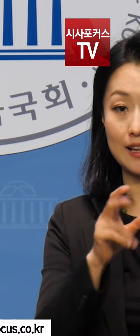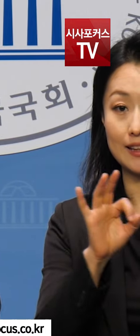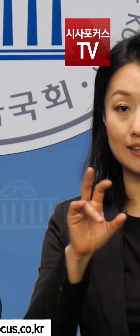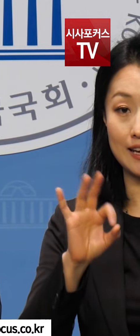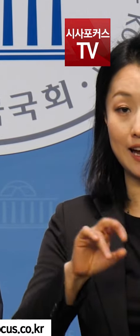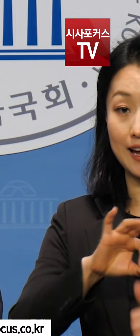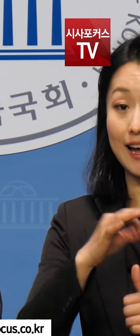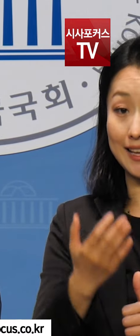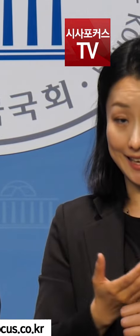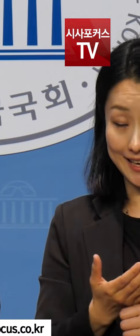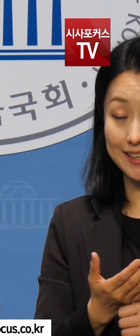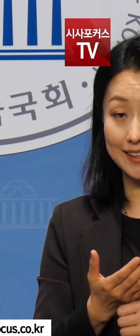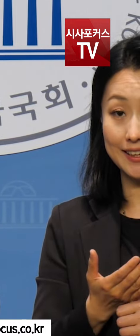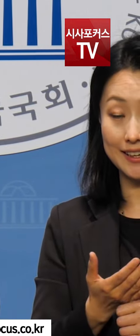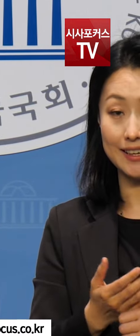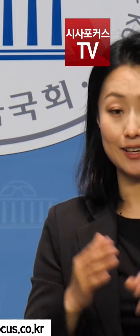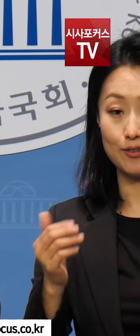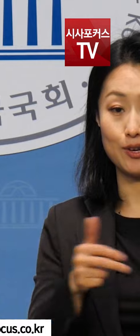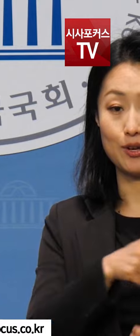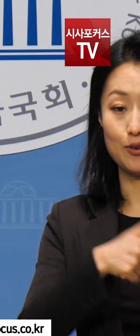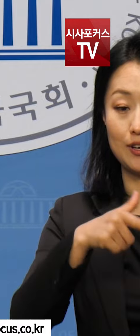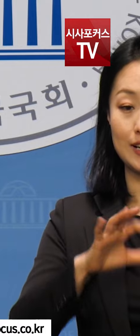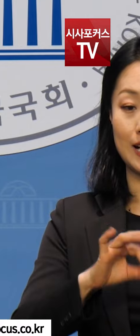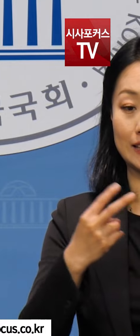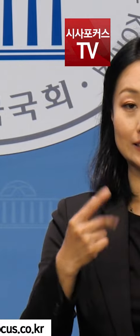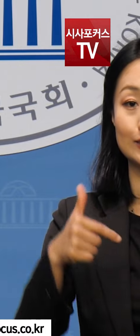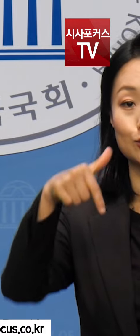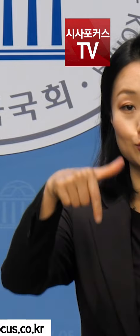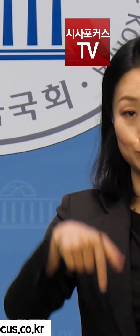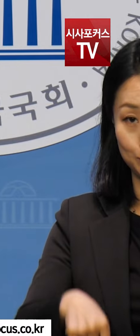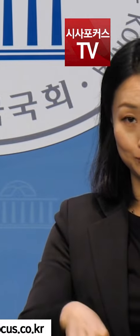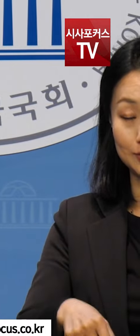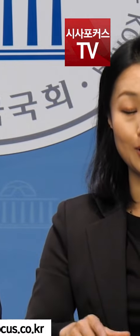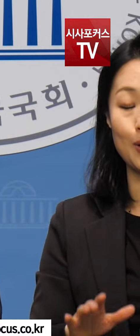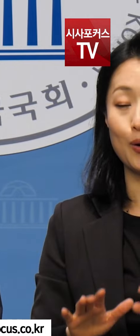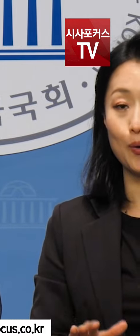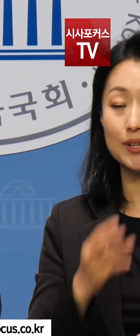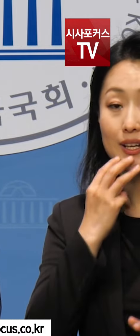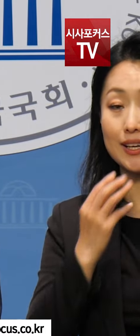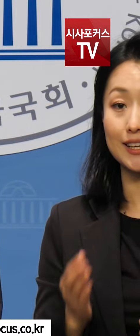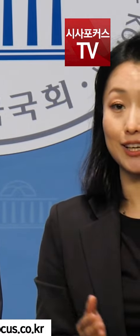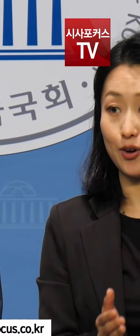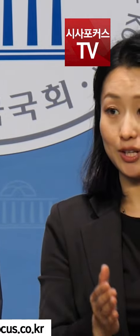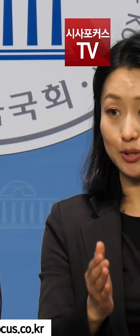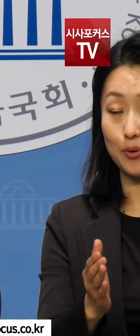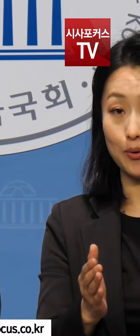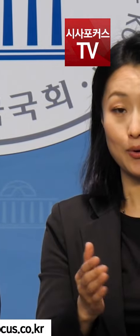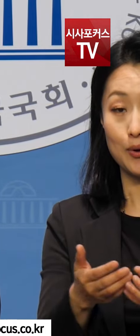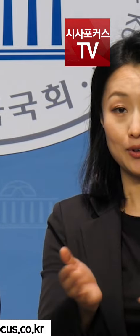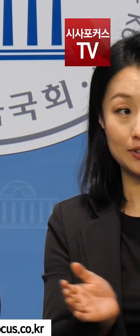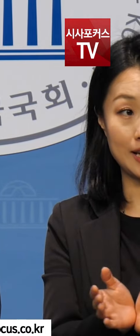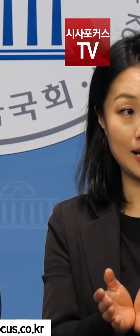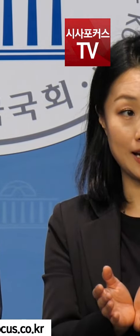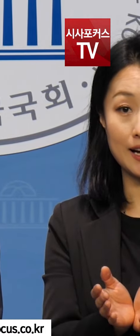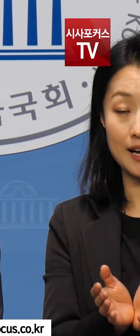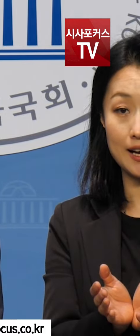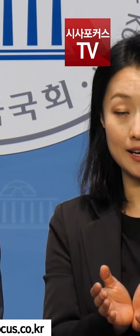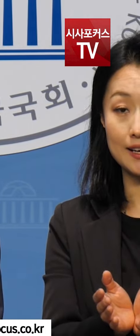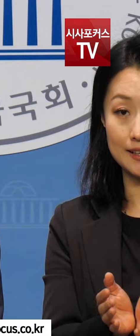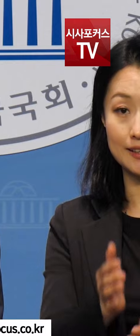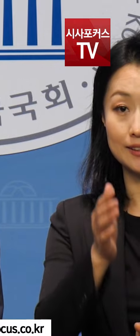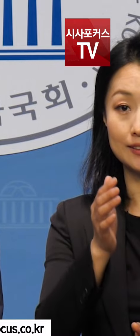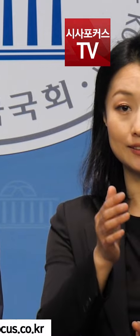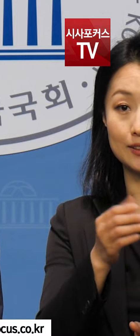출신 국회의원 강두구입니다. 오늘 경기도위원장 출마를